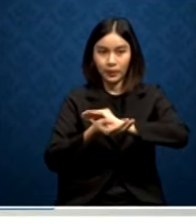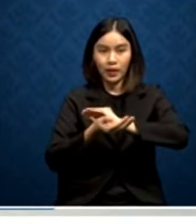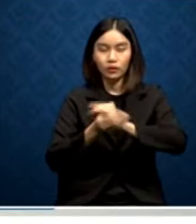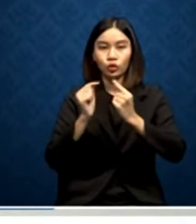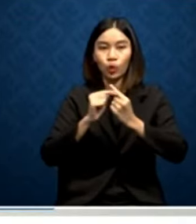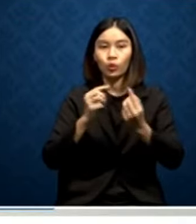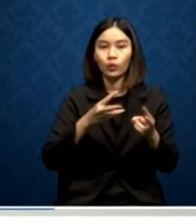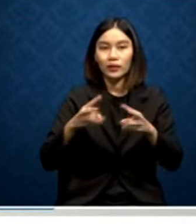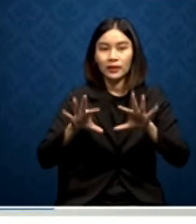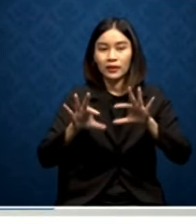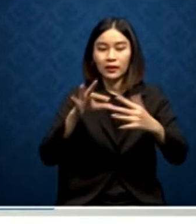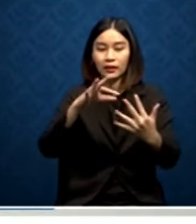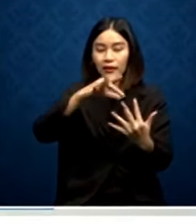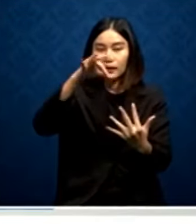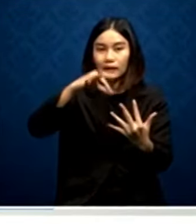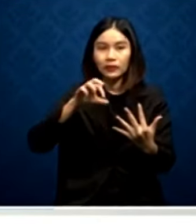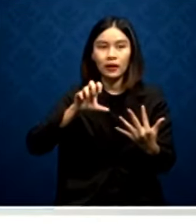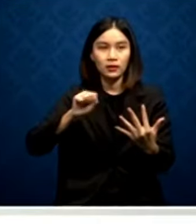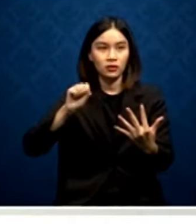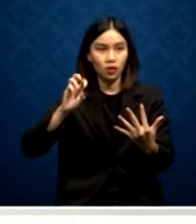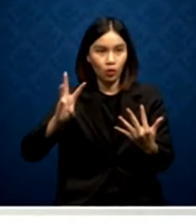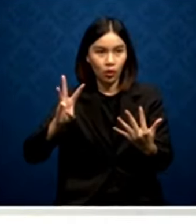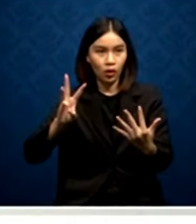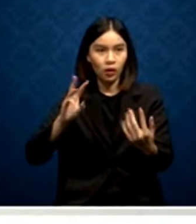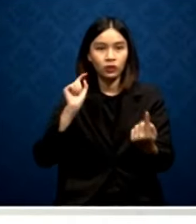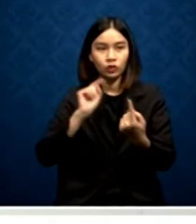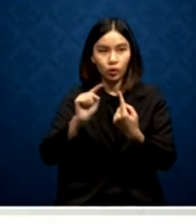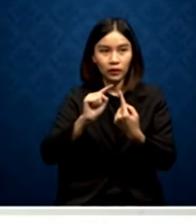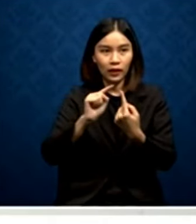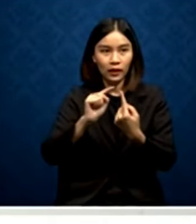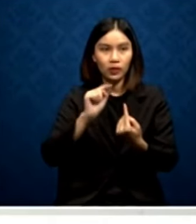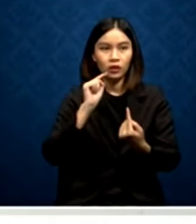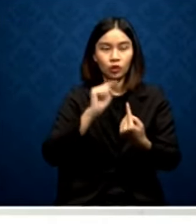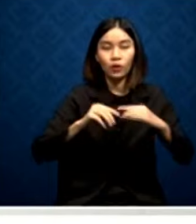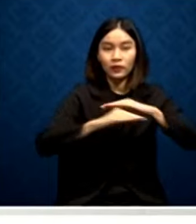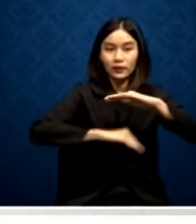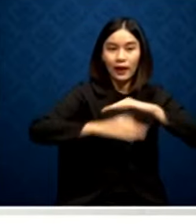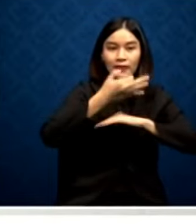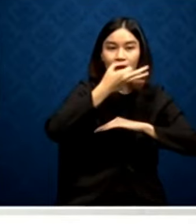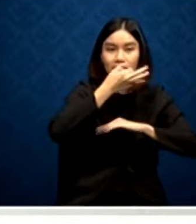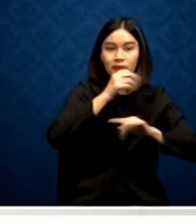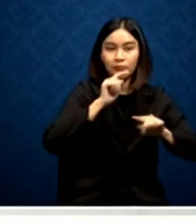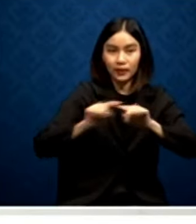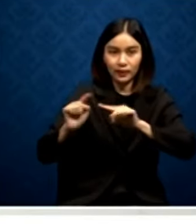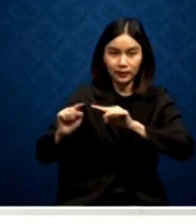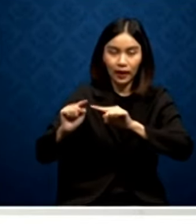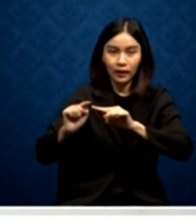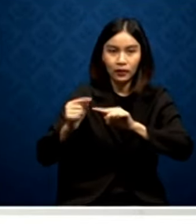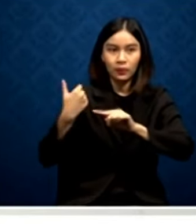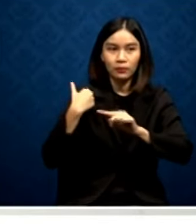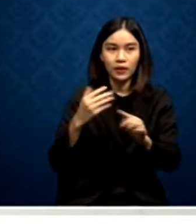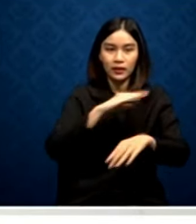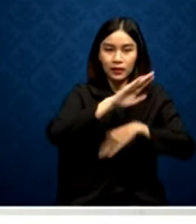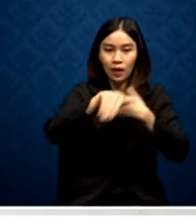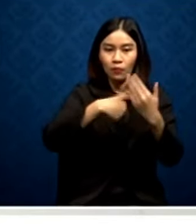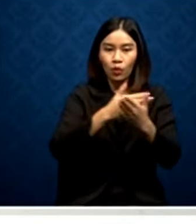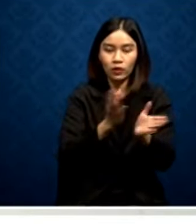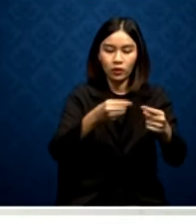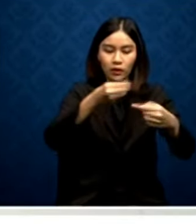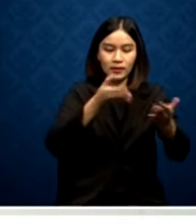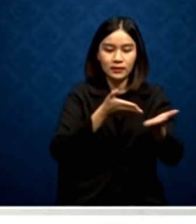การเลือกวุฒิสมาชิกมาเป็นแบบจากฐานอาชีพต่างๆรวม 20